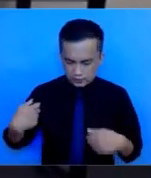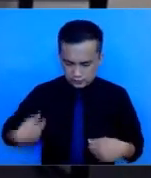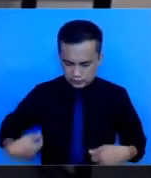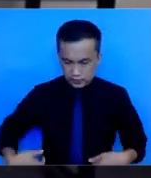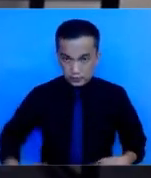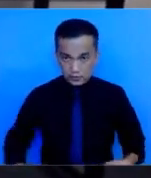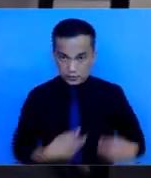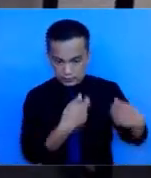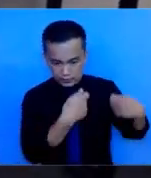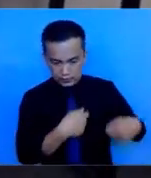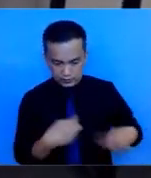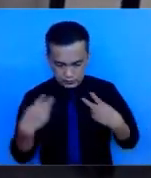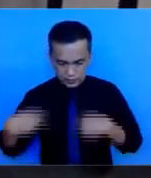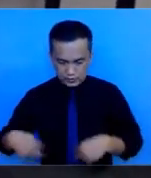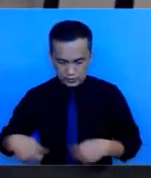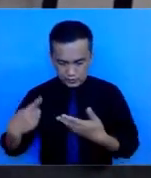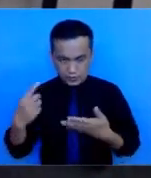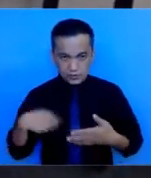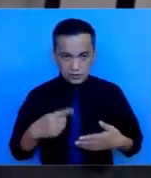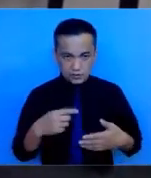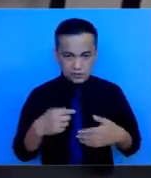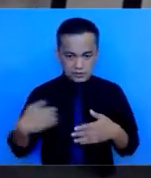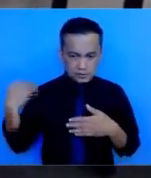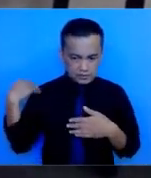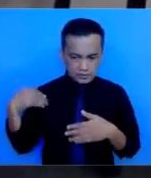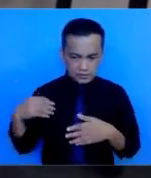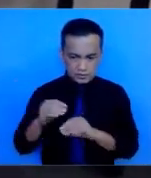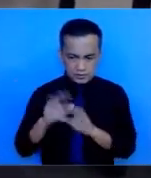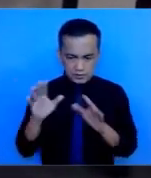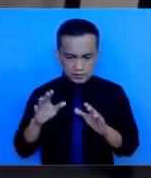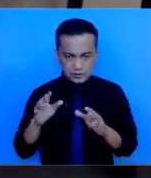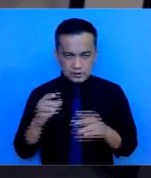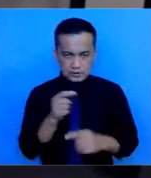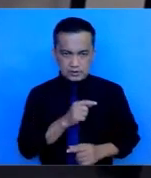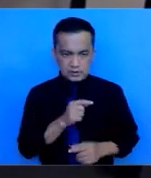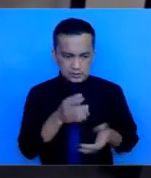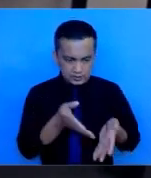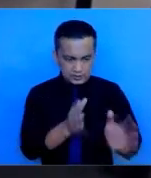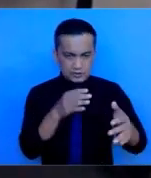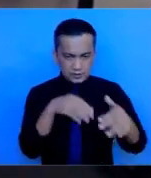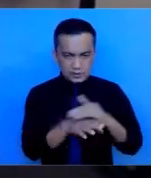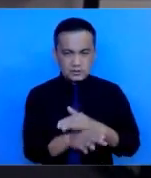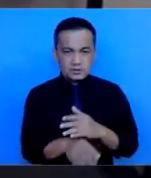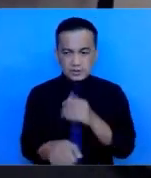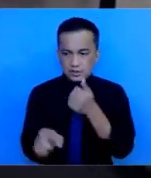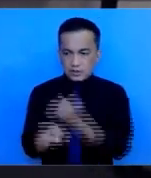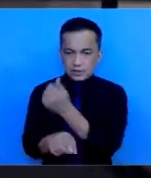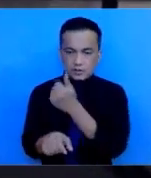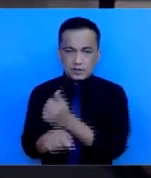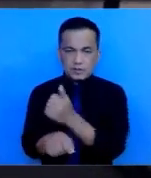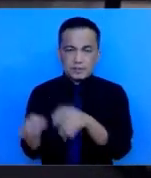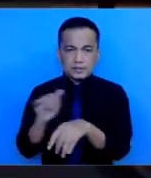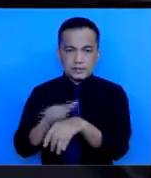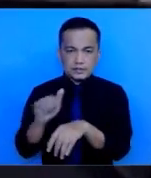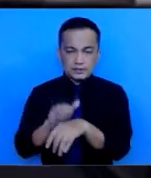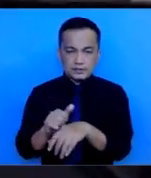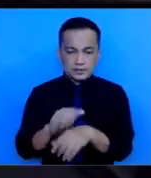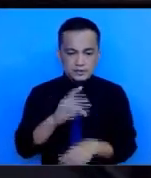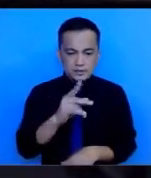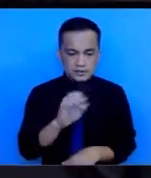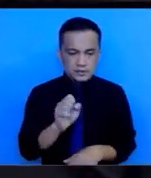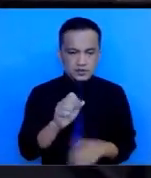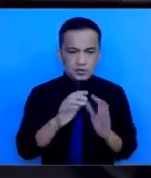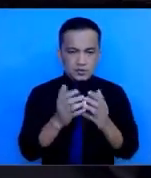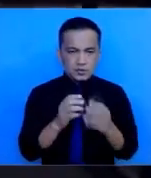bago pumasok sa venue. Nang maklear ng security, pinatuloy na rin siya. Inakusahan siya ng pandaraya ni Chess World Champion Magnus